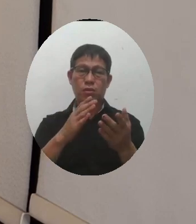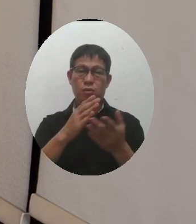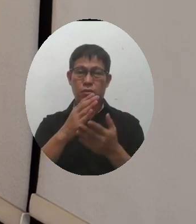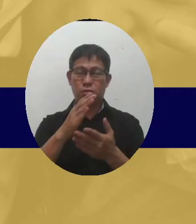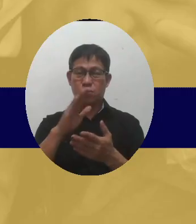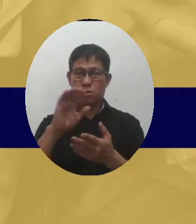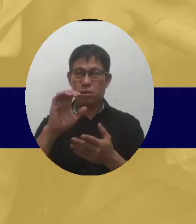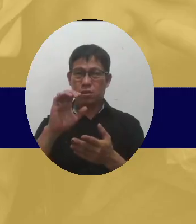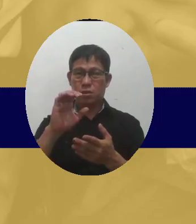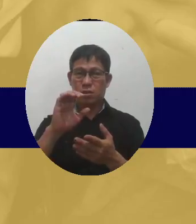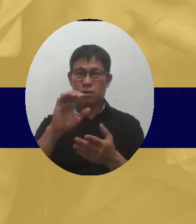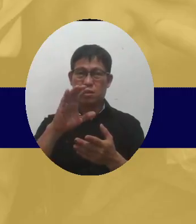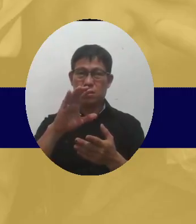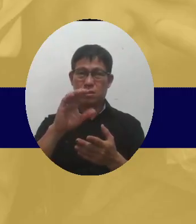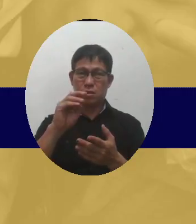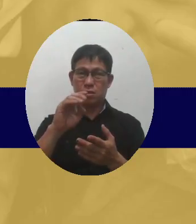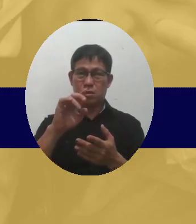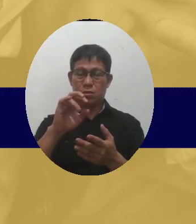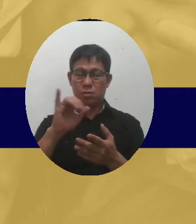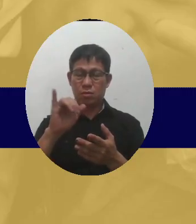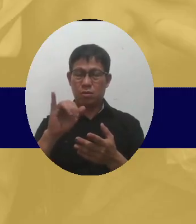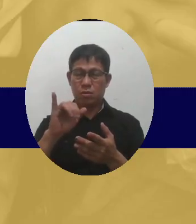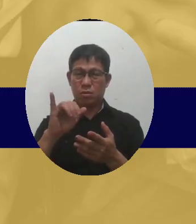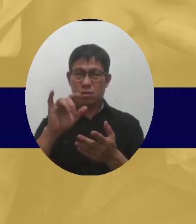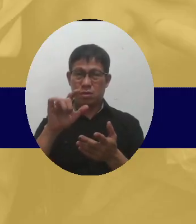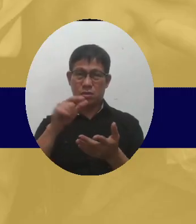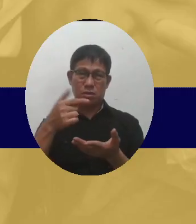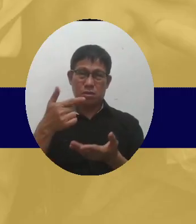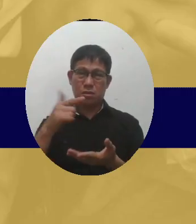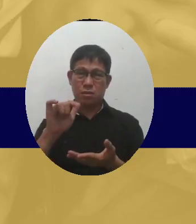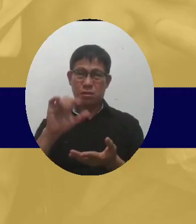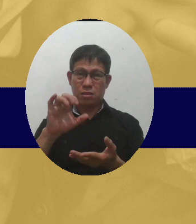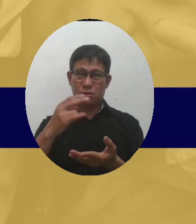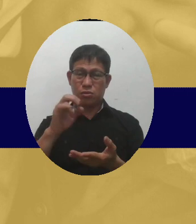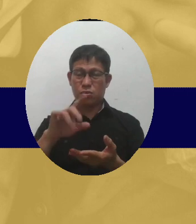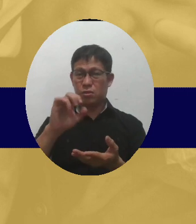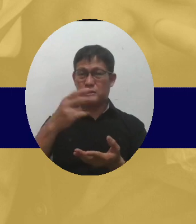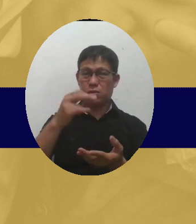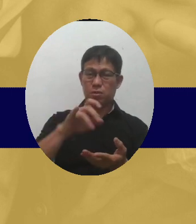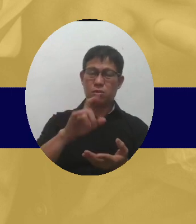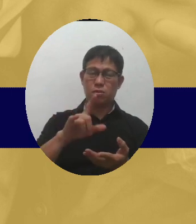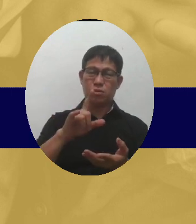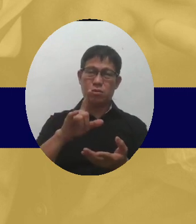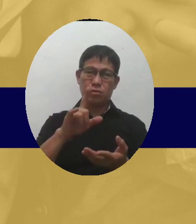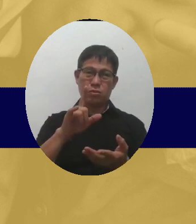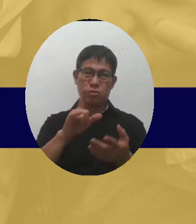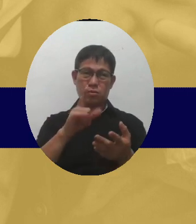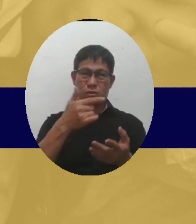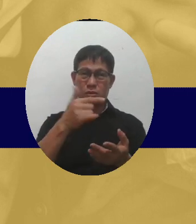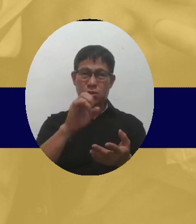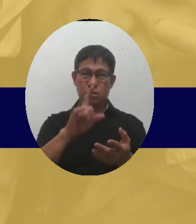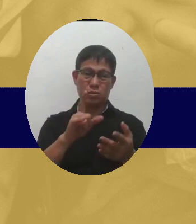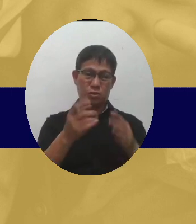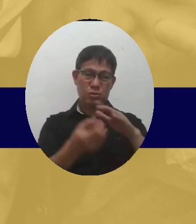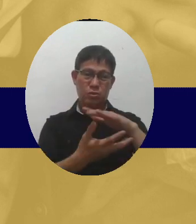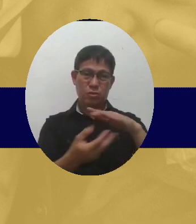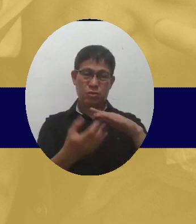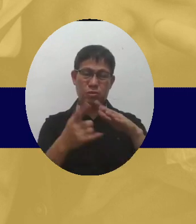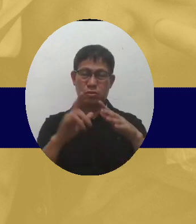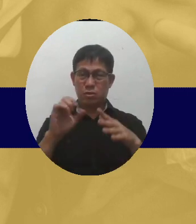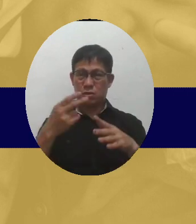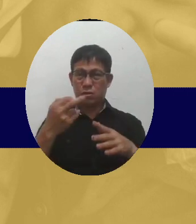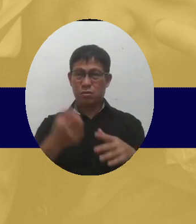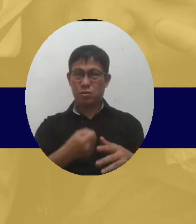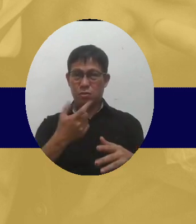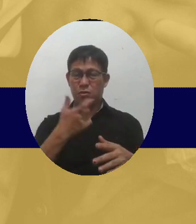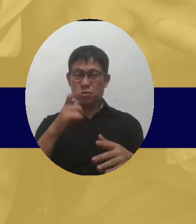account. Pwede rin kayo mag-donate sa pamamagitan ng e-commerce apps gaya ng GCash at Shopee. Sa GCash, iscan ang